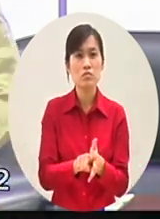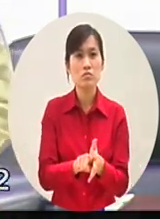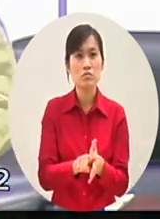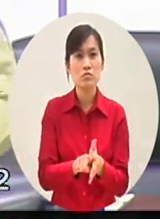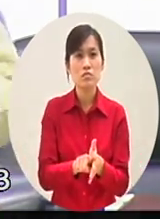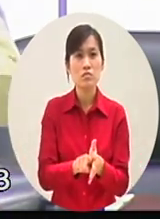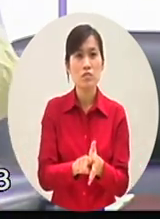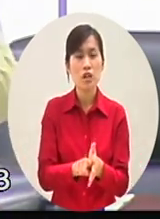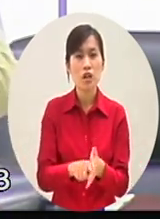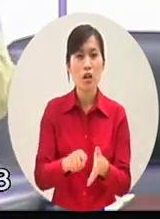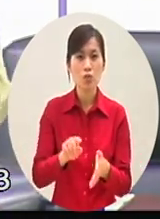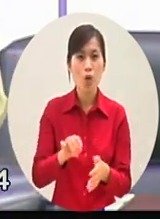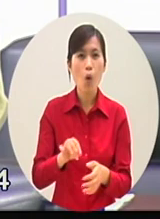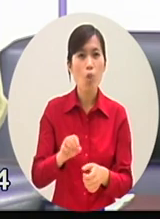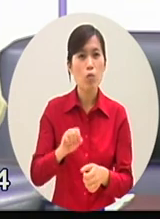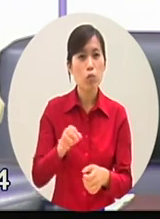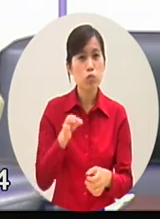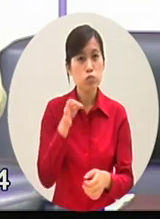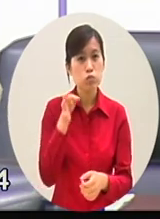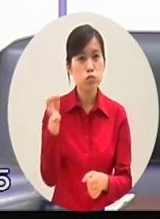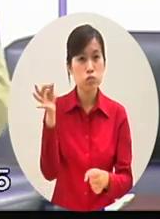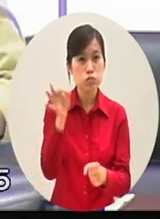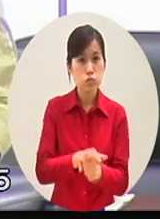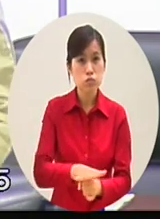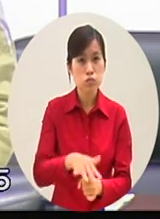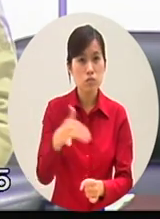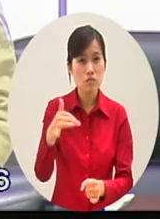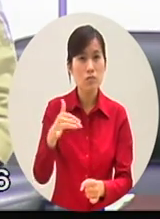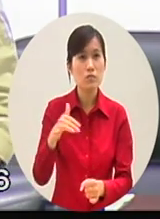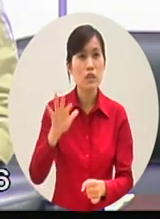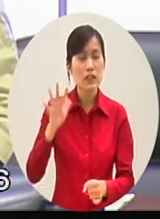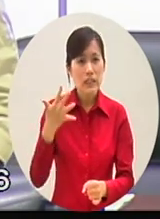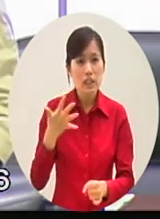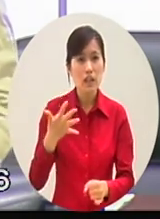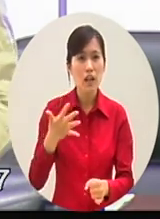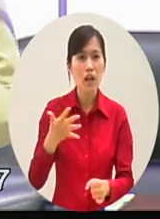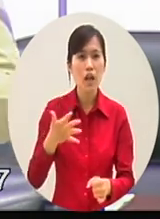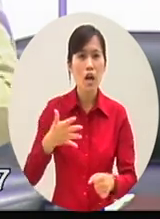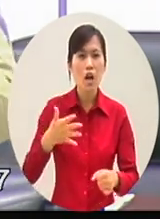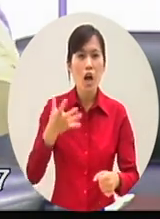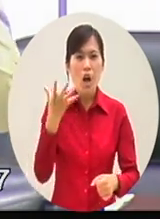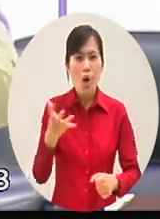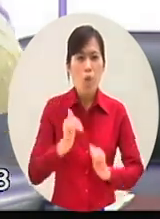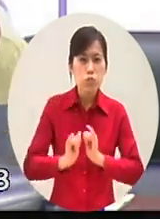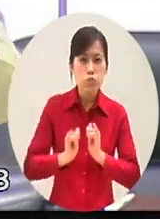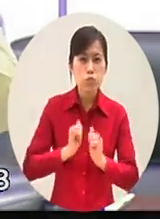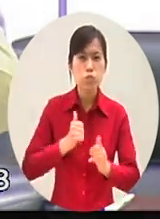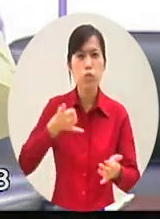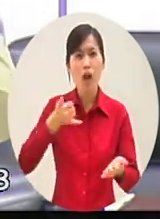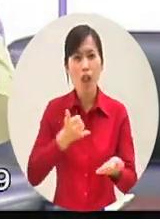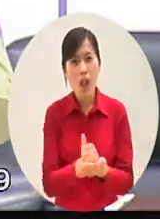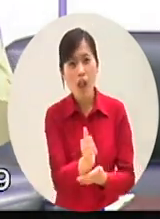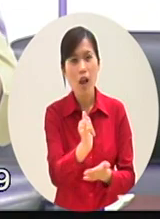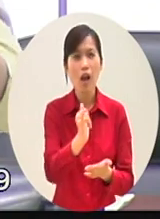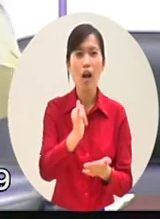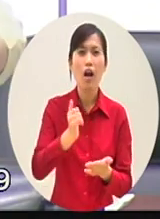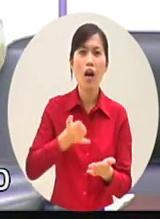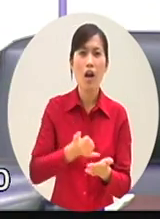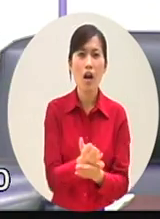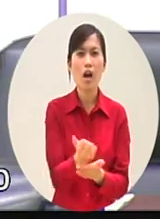有核签下来，可是里面已经搬到很多人了，因又把我带去现场看